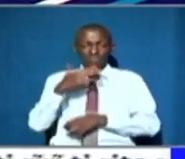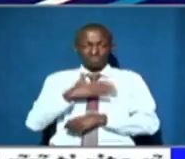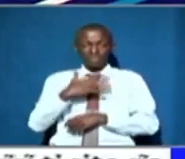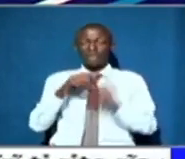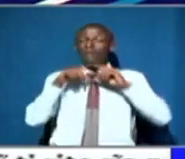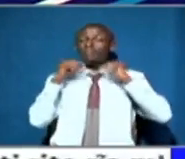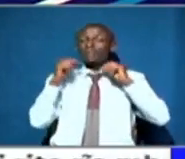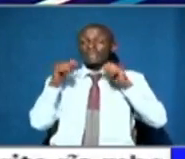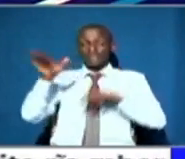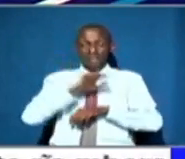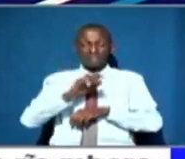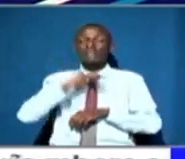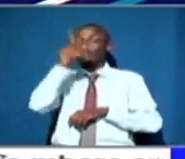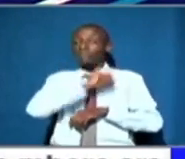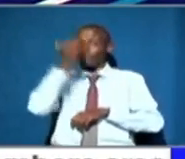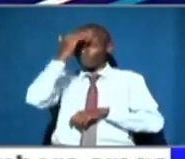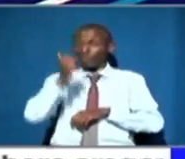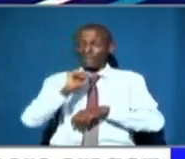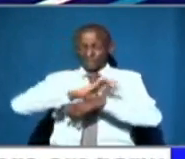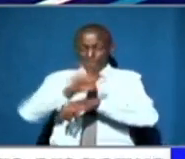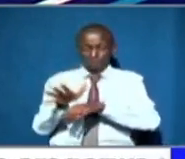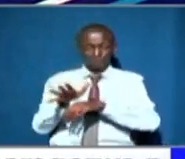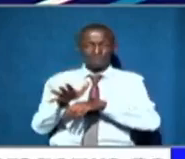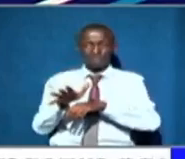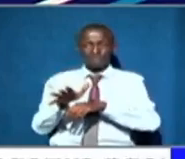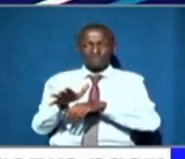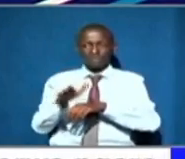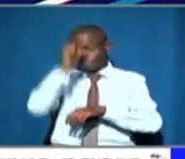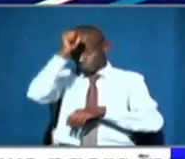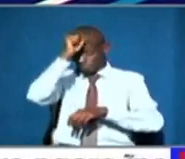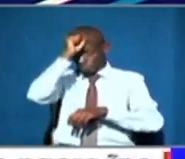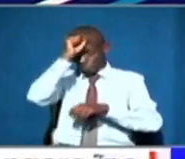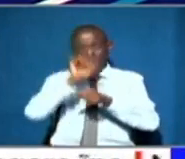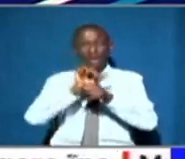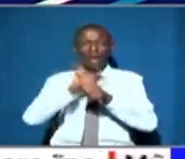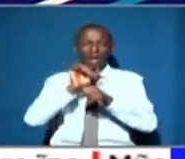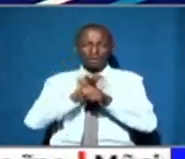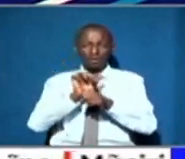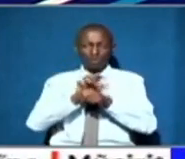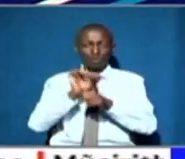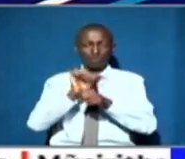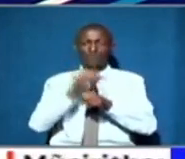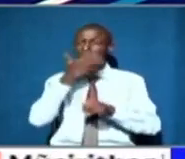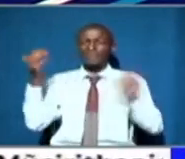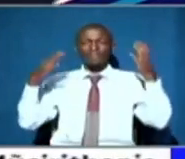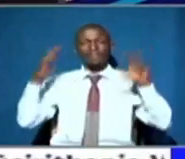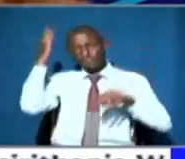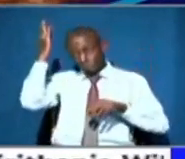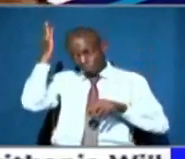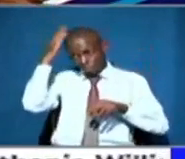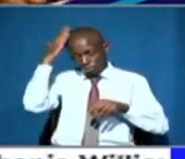ingikorwo itari kuo ni tondu wa covid ri ucio ungikorwo ari urimu munene muno iwega andu ni mamenye ri ni